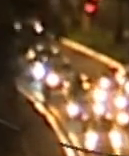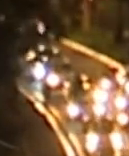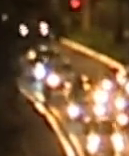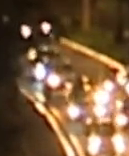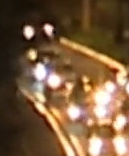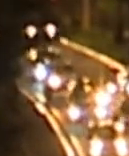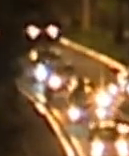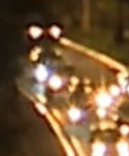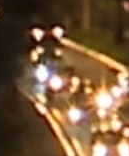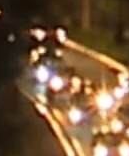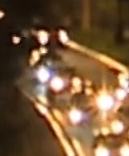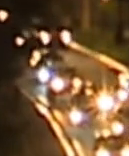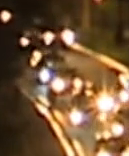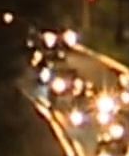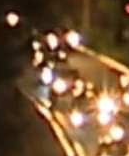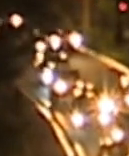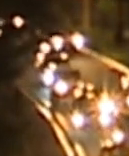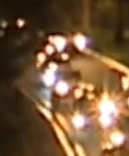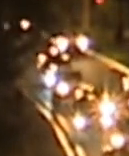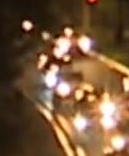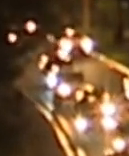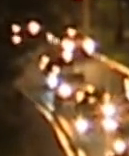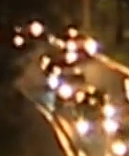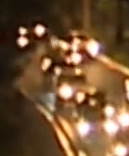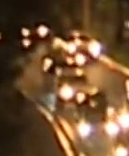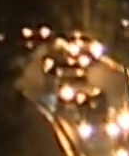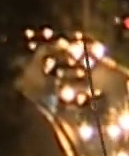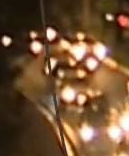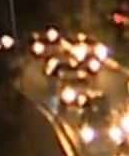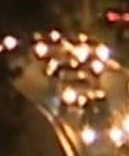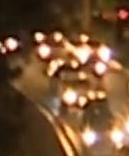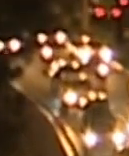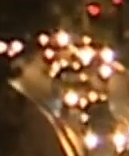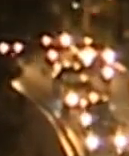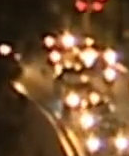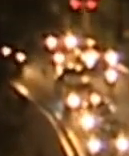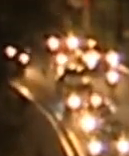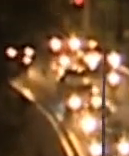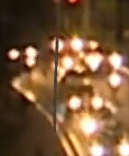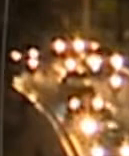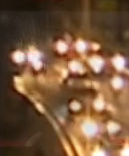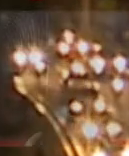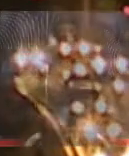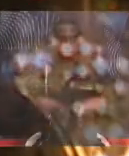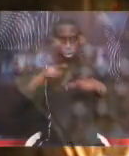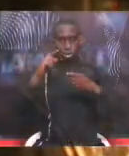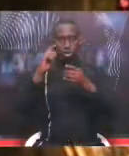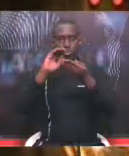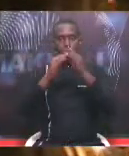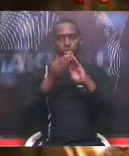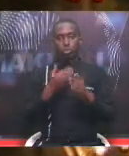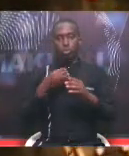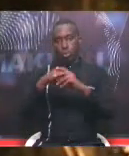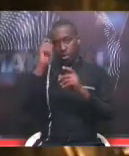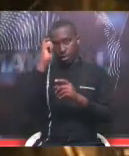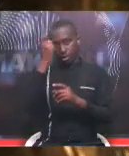mu ntara y'Iburengerazuba mu karere ka Rusizi mu murenge wa Gihundwe ahangaha hari abatuye mu dugudu batujwemo na leta bavuga ko nta bwiherero bafite ndetse